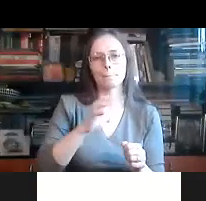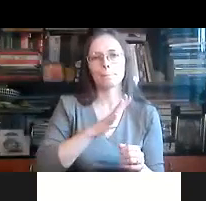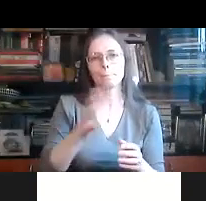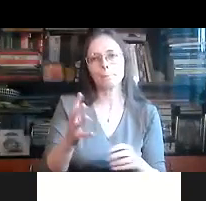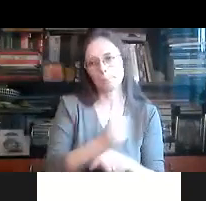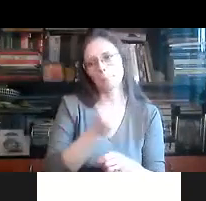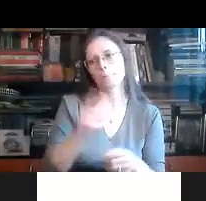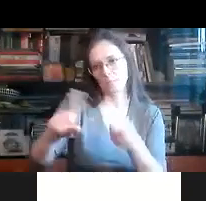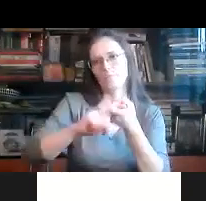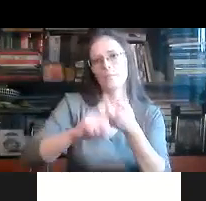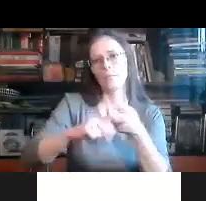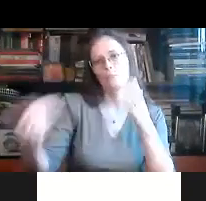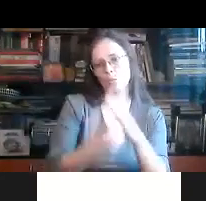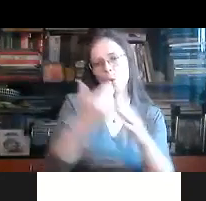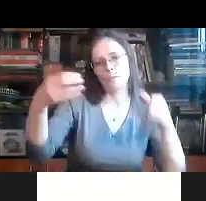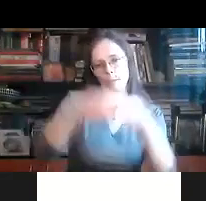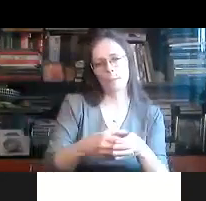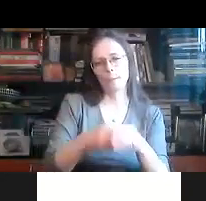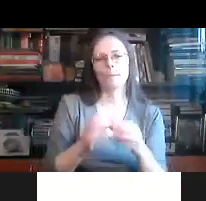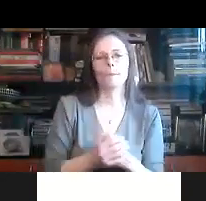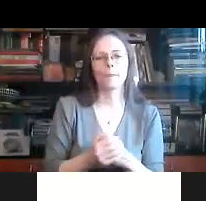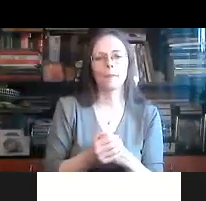Вот, все. Спасибо, Оксана. Я бы сейчас